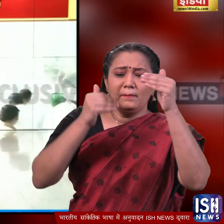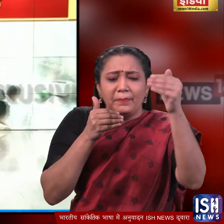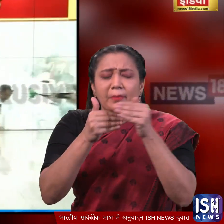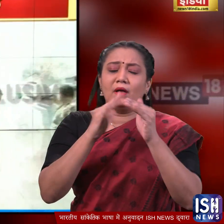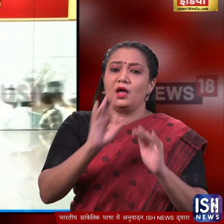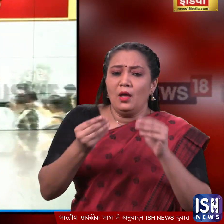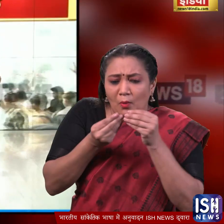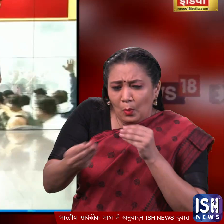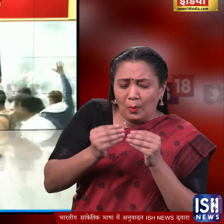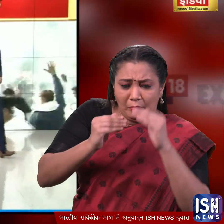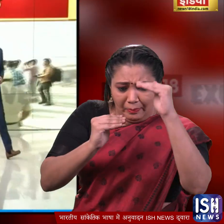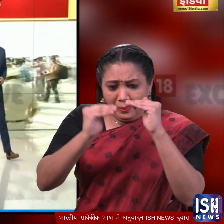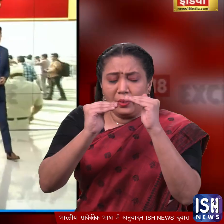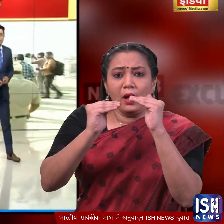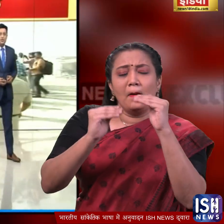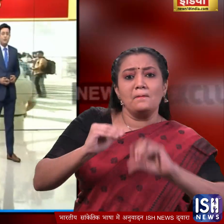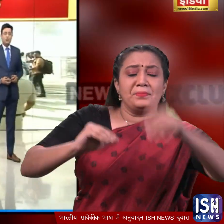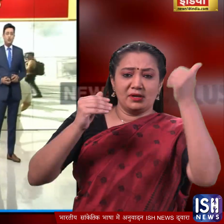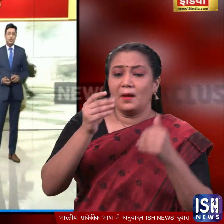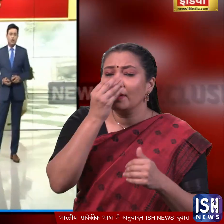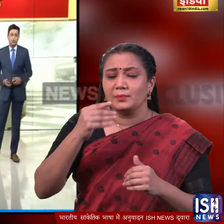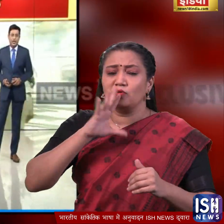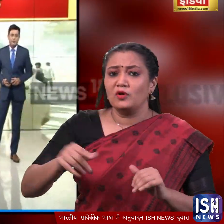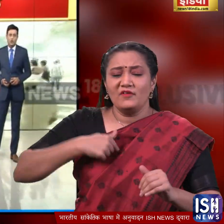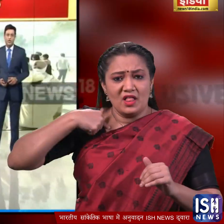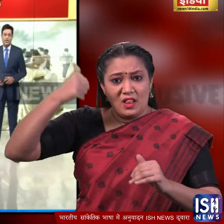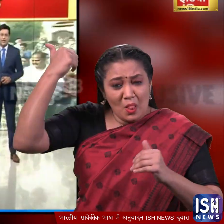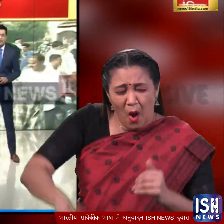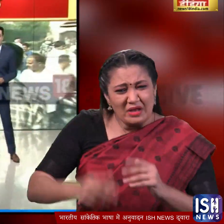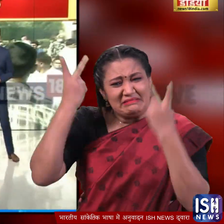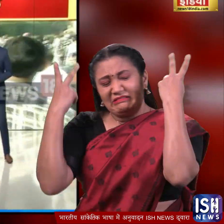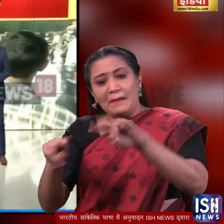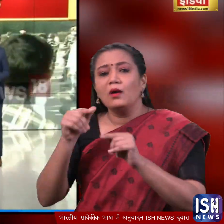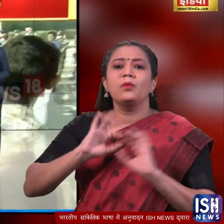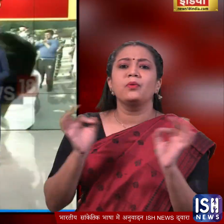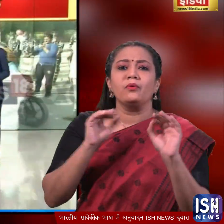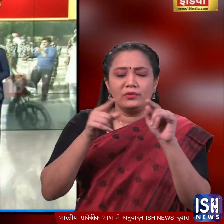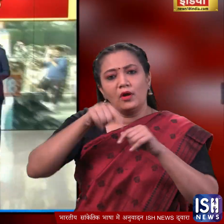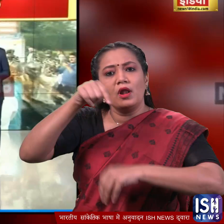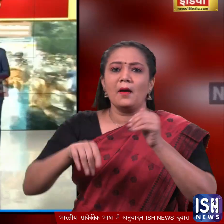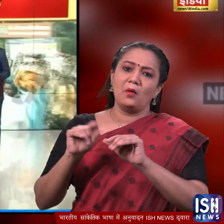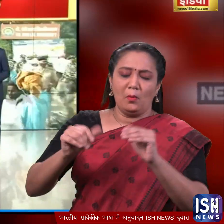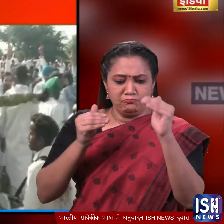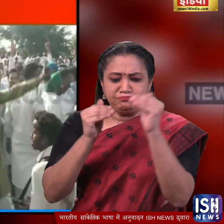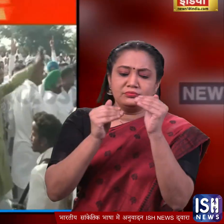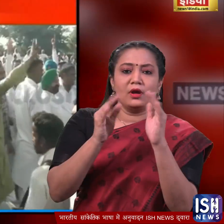कम ही हुआ। यानी किसान आंदोलन की वजह से बीजेपी को जितना नुकसान पहुंचने का दावा था वो वोट में नहीं दिखा।